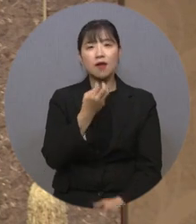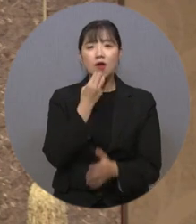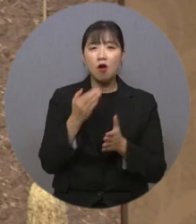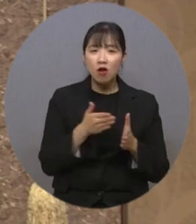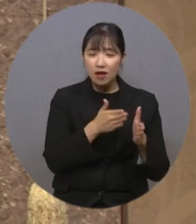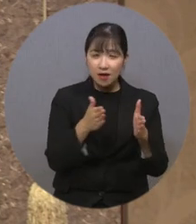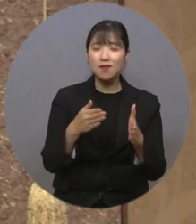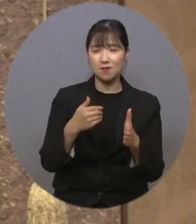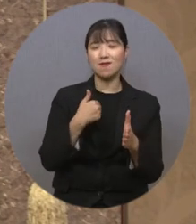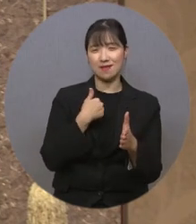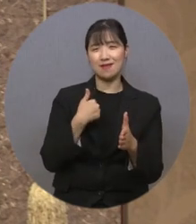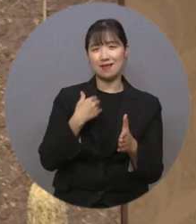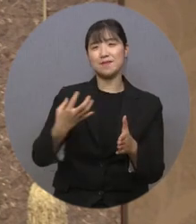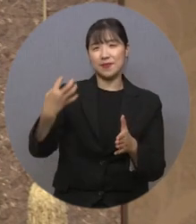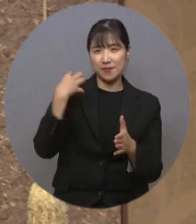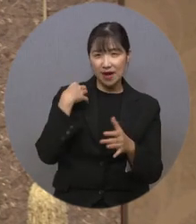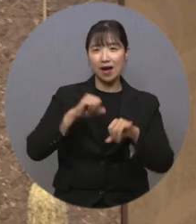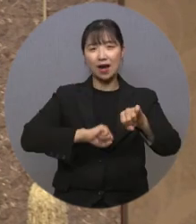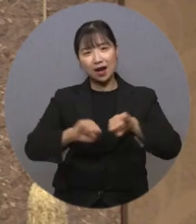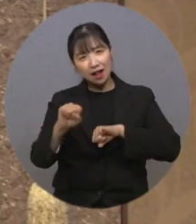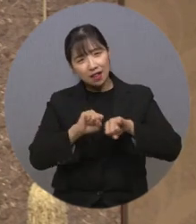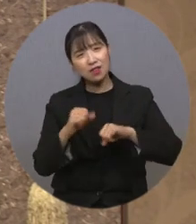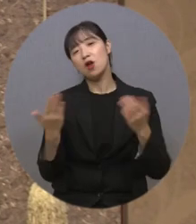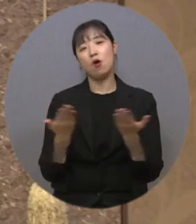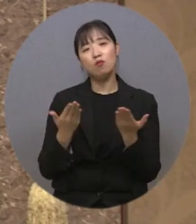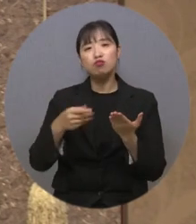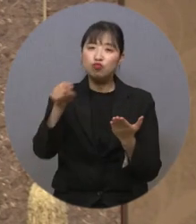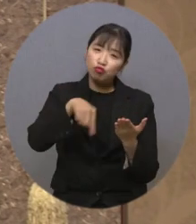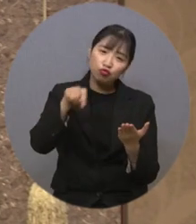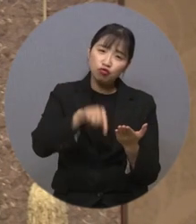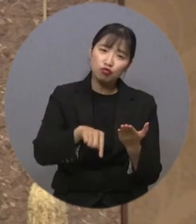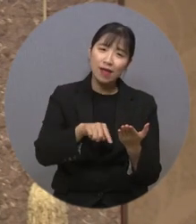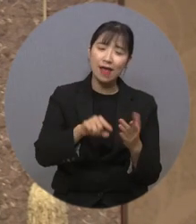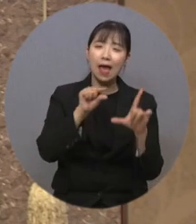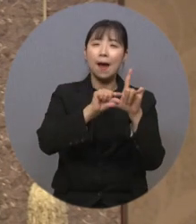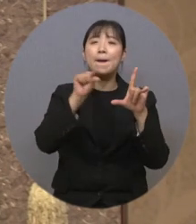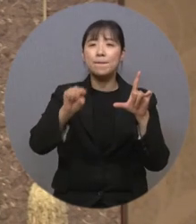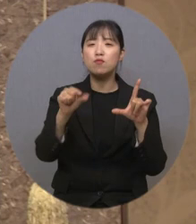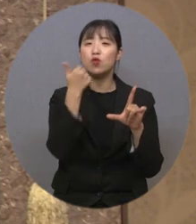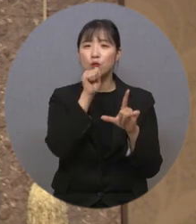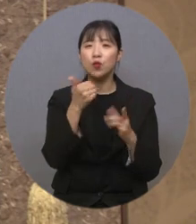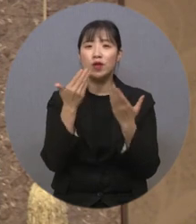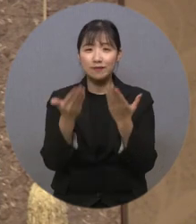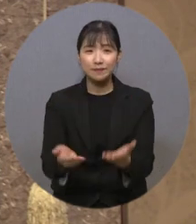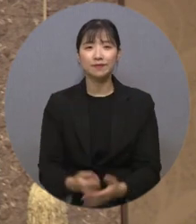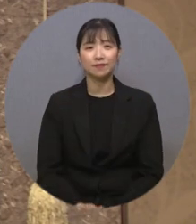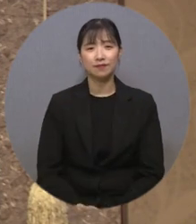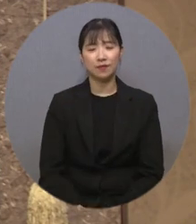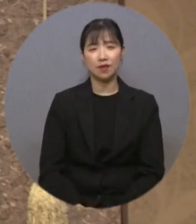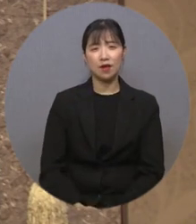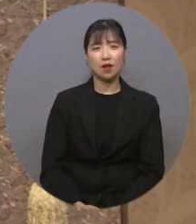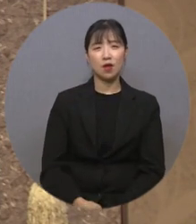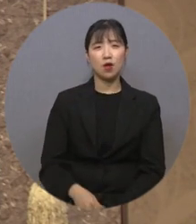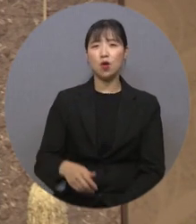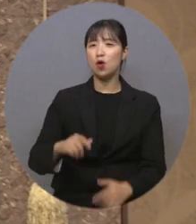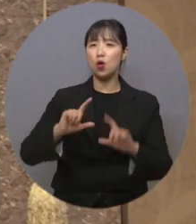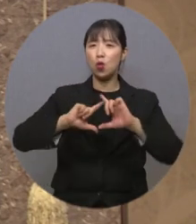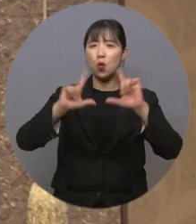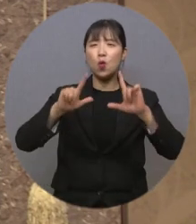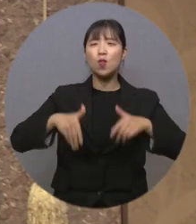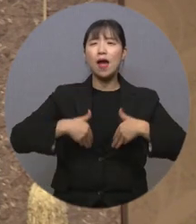경기도가 제가 직접 했던 그 업무의 내용 중에 네. 한 부분을 소개하면은요. 네. 동남아 국가 있지